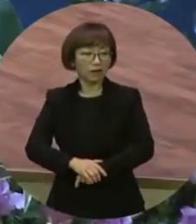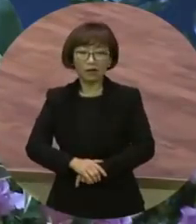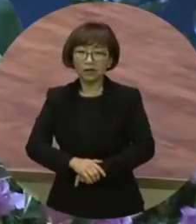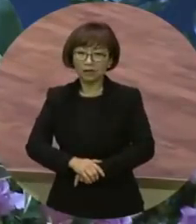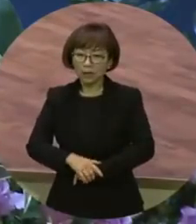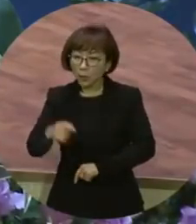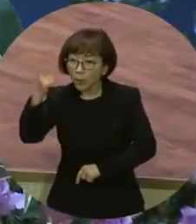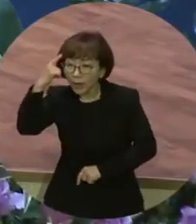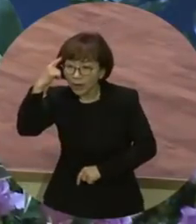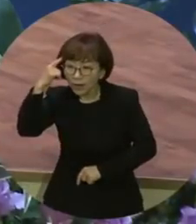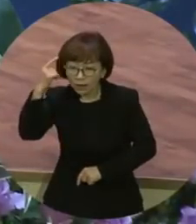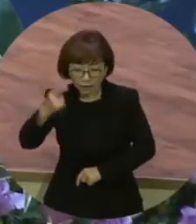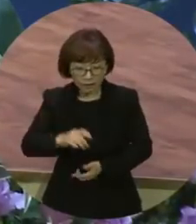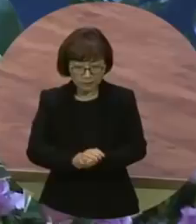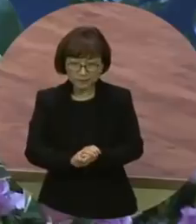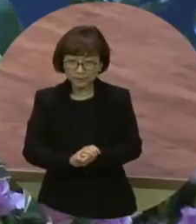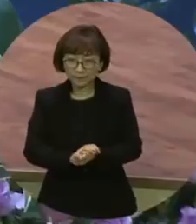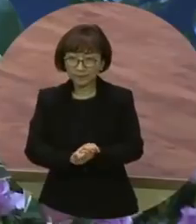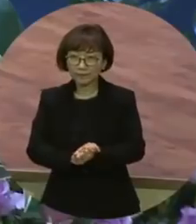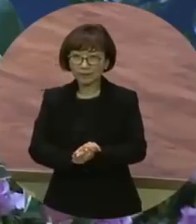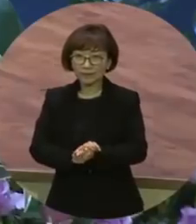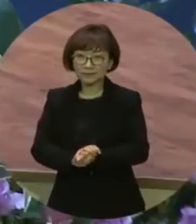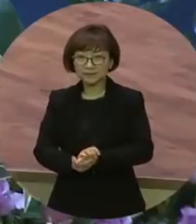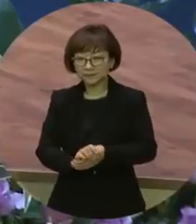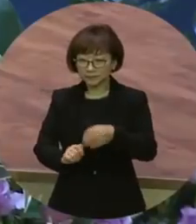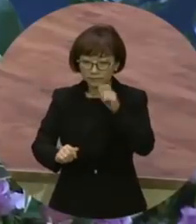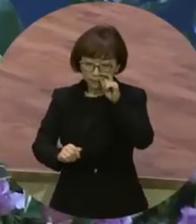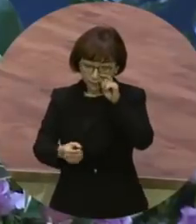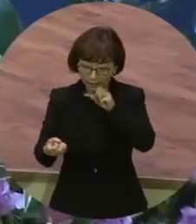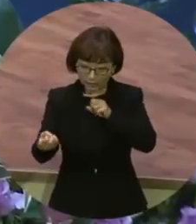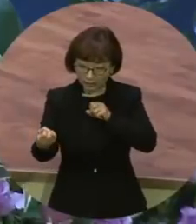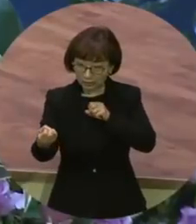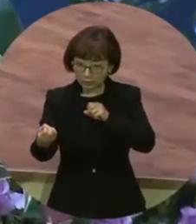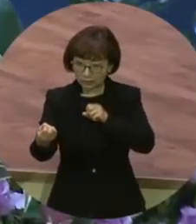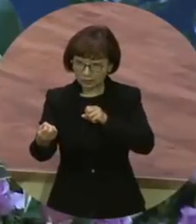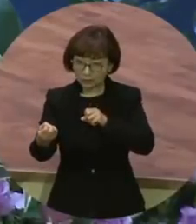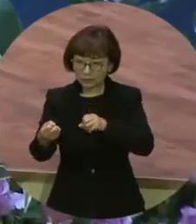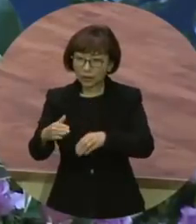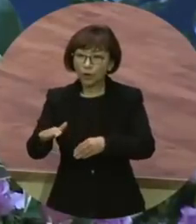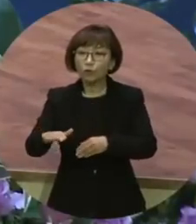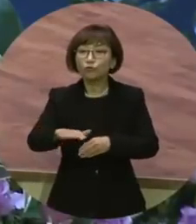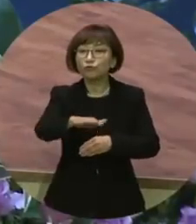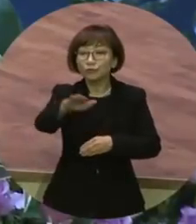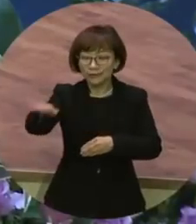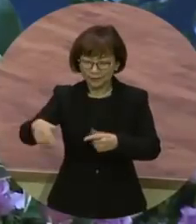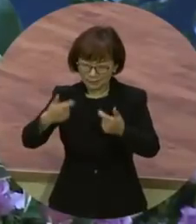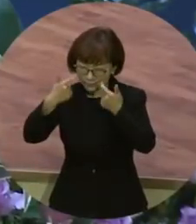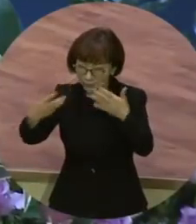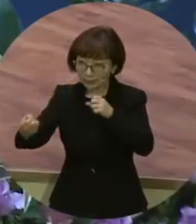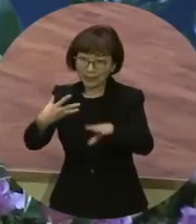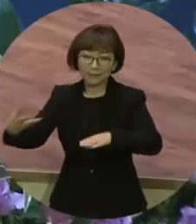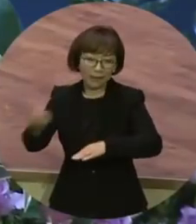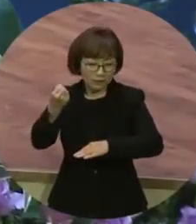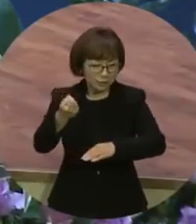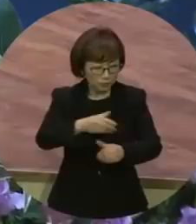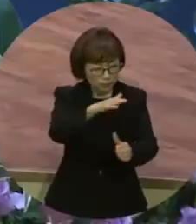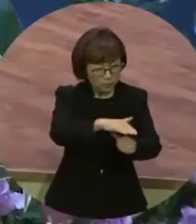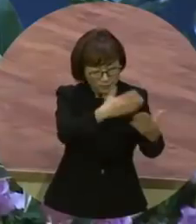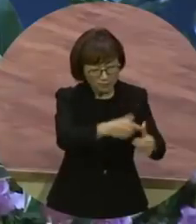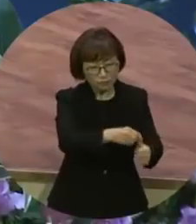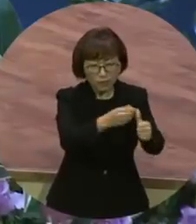정확한 원인과 답을 가진 우리가 아니면 그들을 살릴 수 없는데 우리가 예틀에 같이 있으면 이런 지옥 현장은 절대 살릴 수가